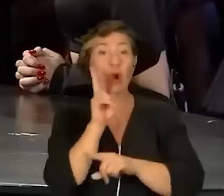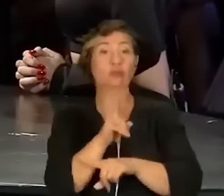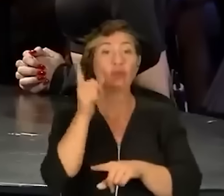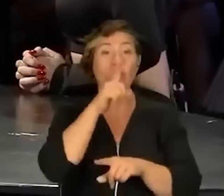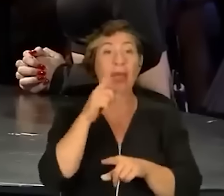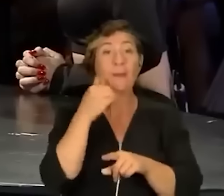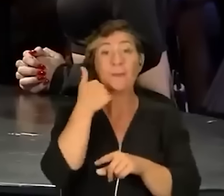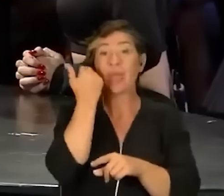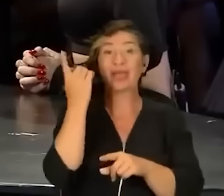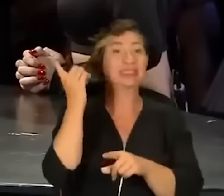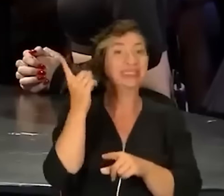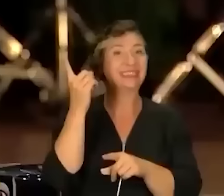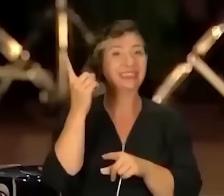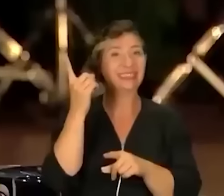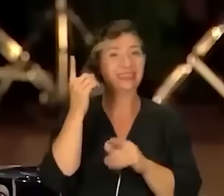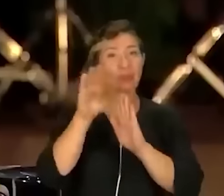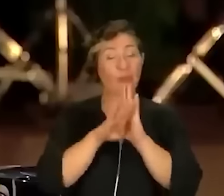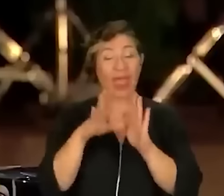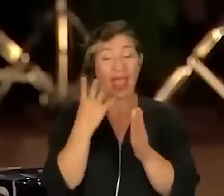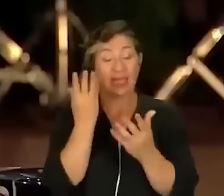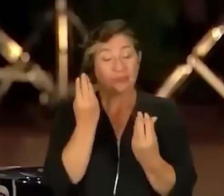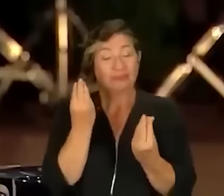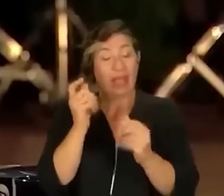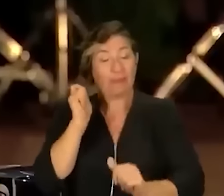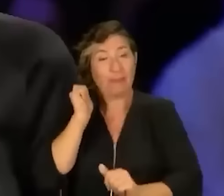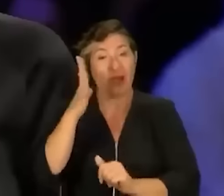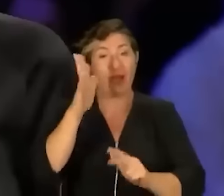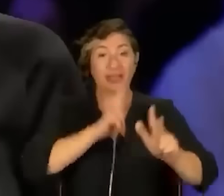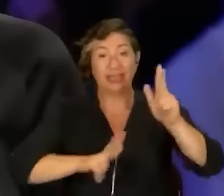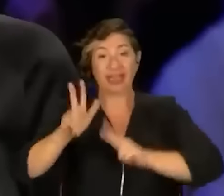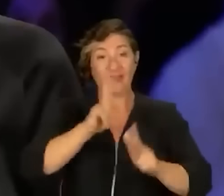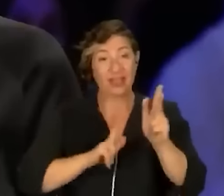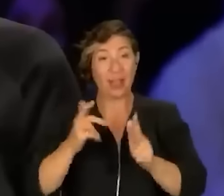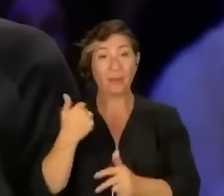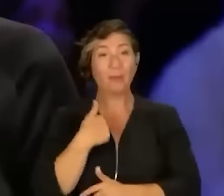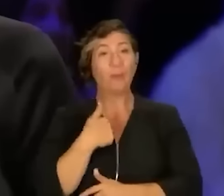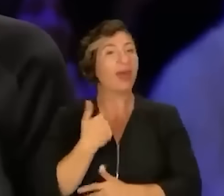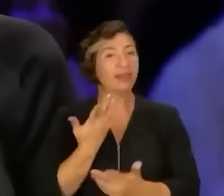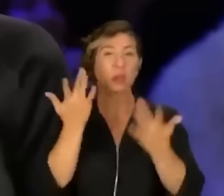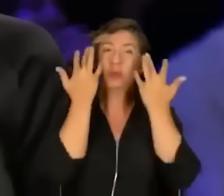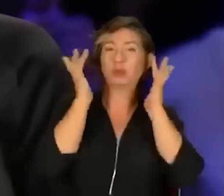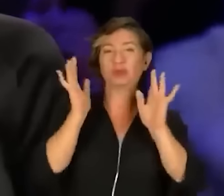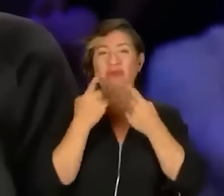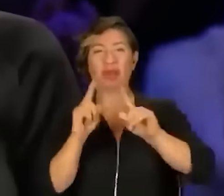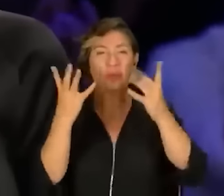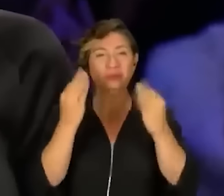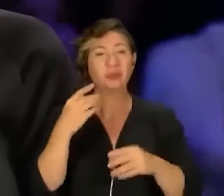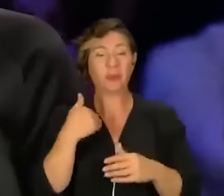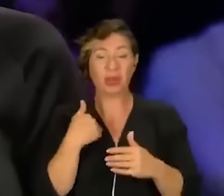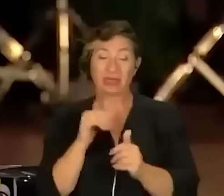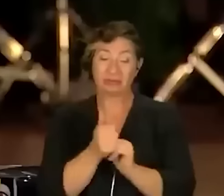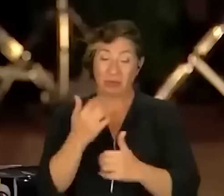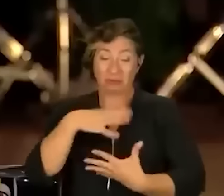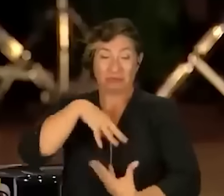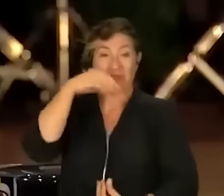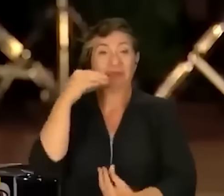O yüzden Beyaz'da giderken en ince kıyım, en pahalı entariler, ben entelektüel olduğum için bana